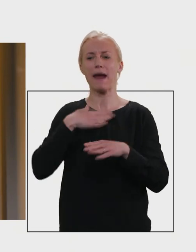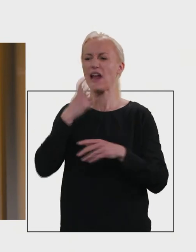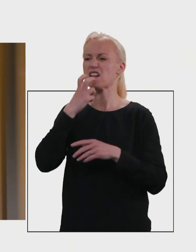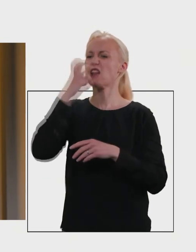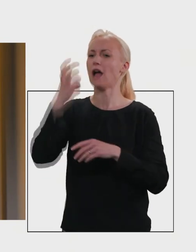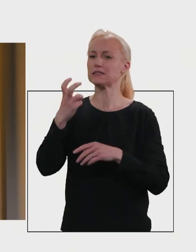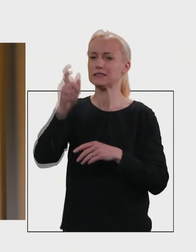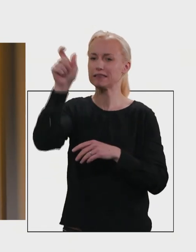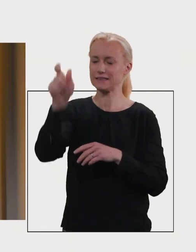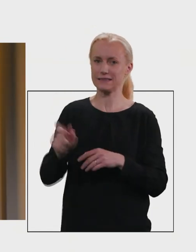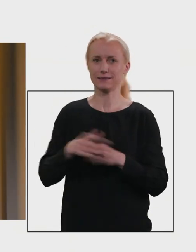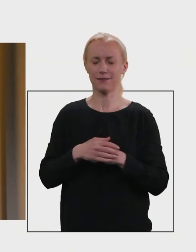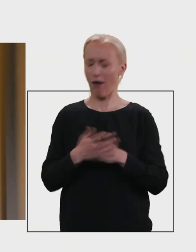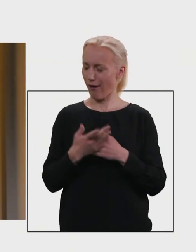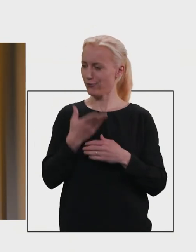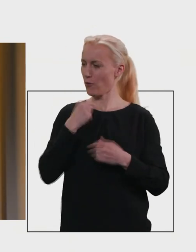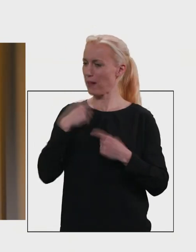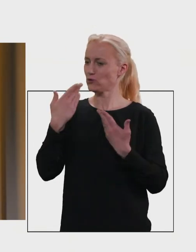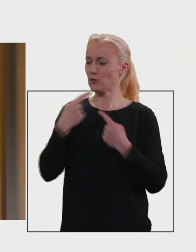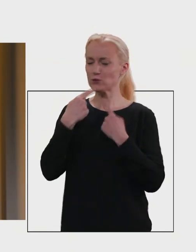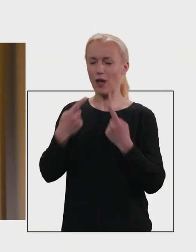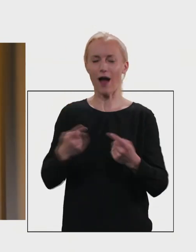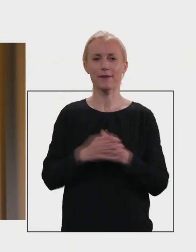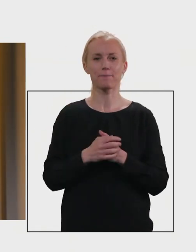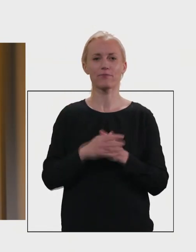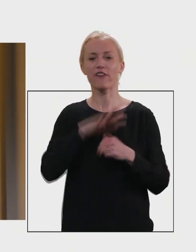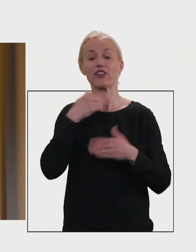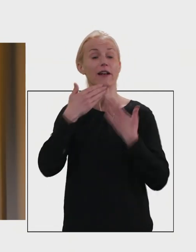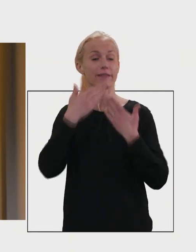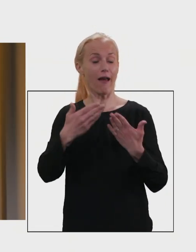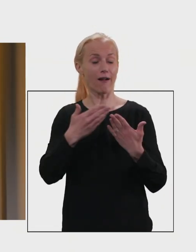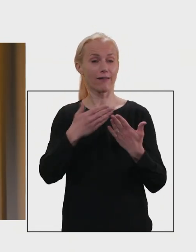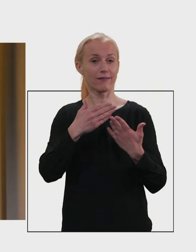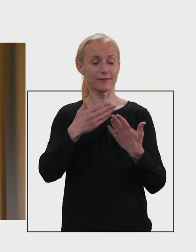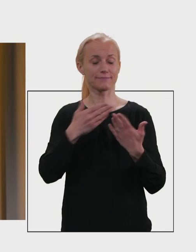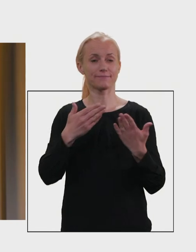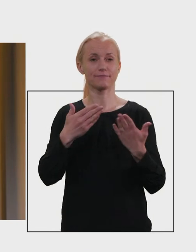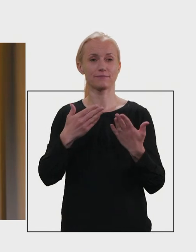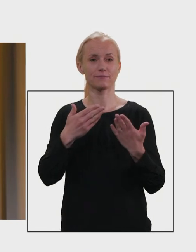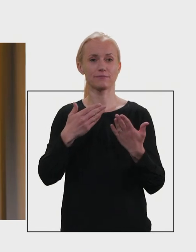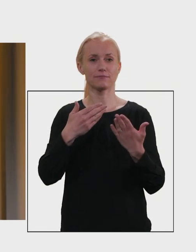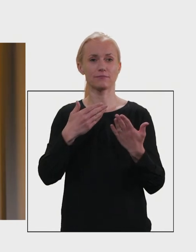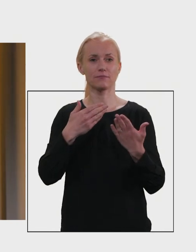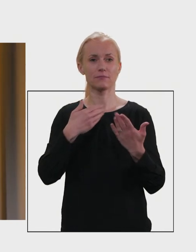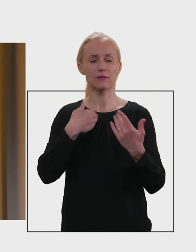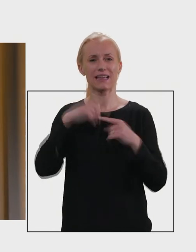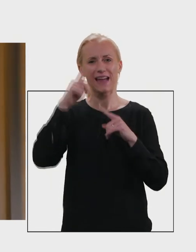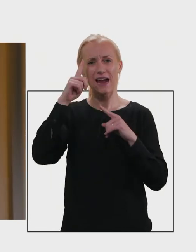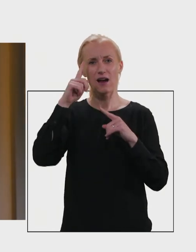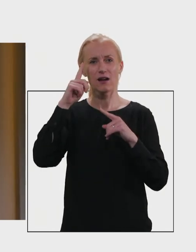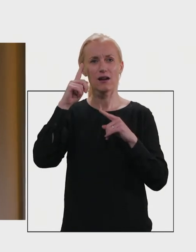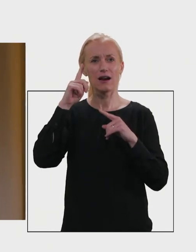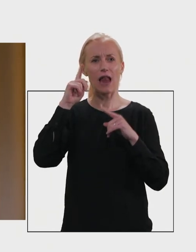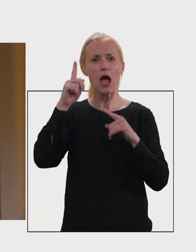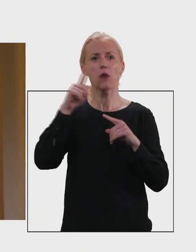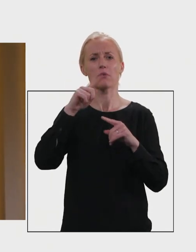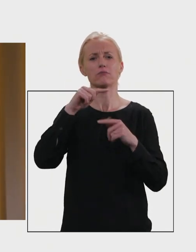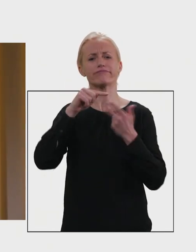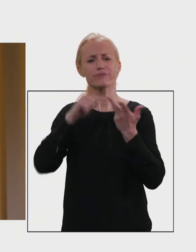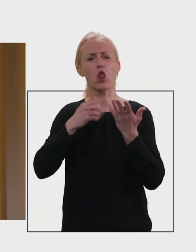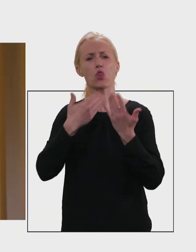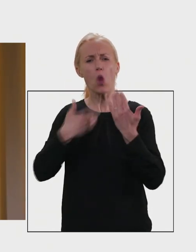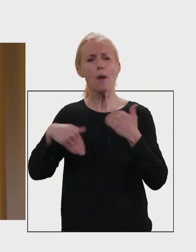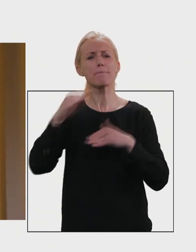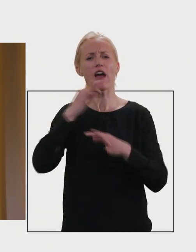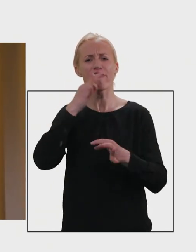das mal so sagen darf. Das ist großartig. Ja, vielen herzlichen Dank. Ich glaube tatsächlich, wenn es natürlich noch viel, viel mehr Fragen gibt,